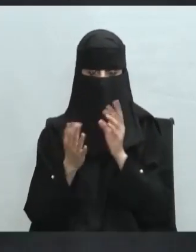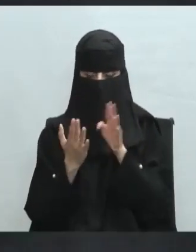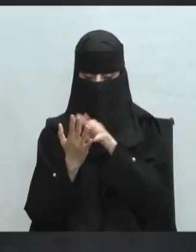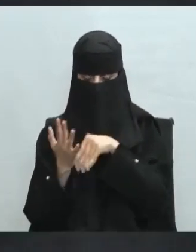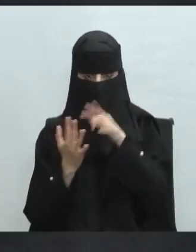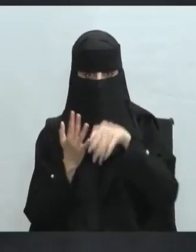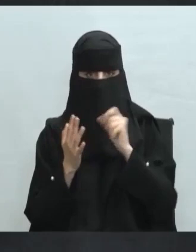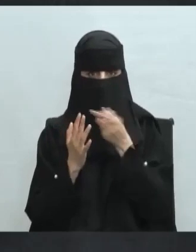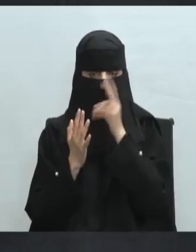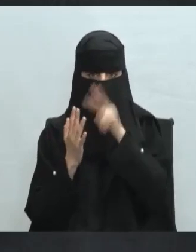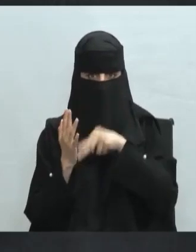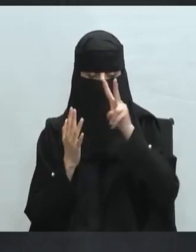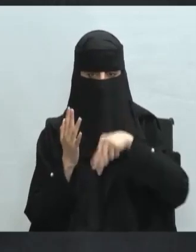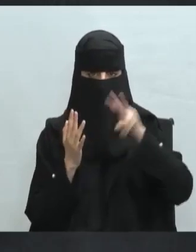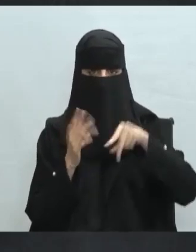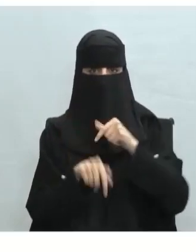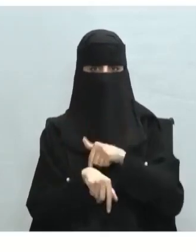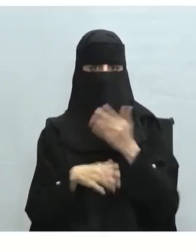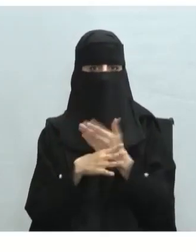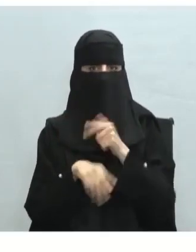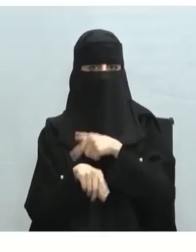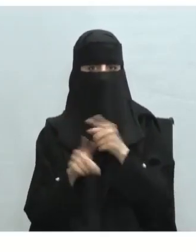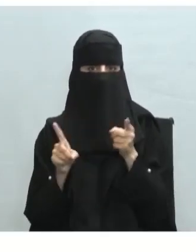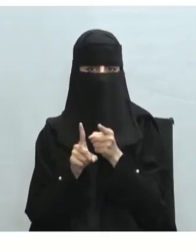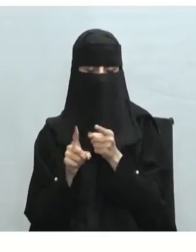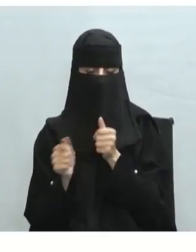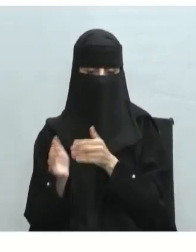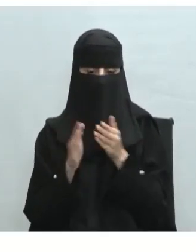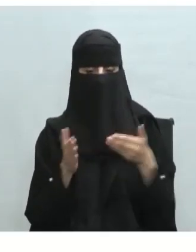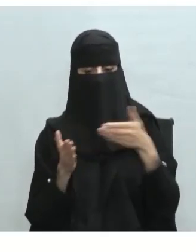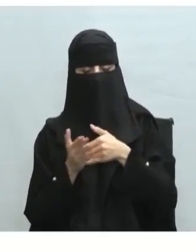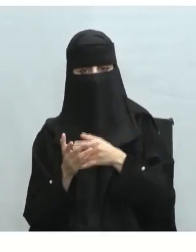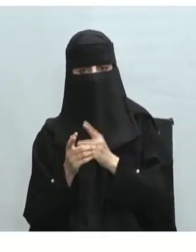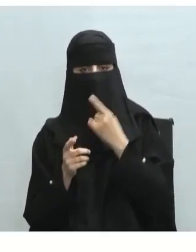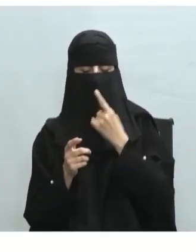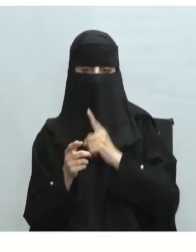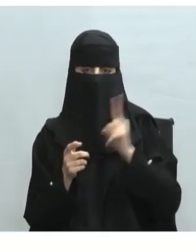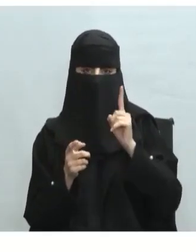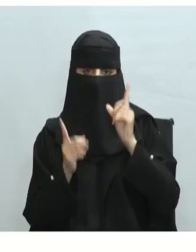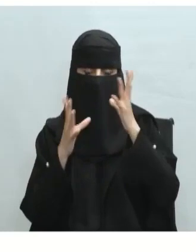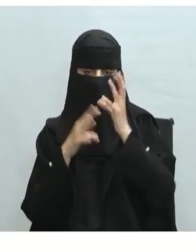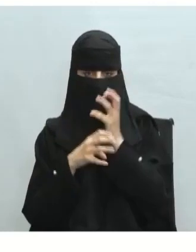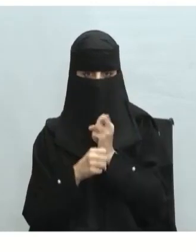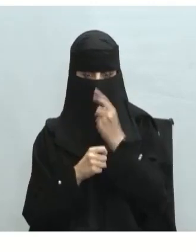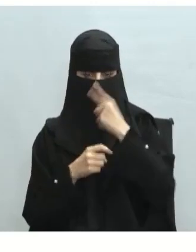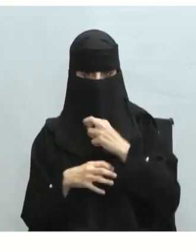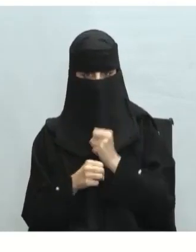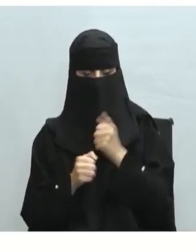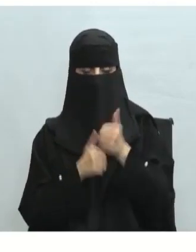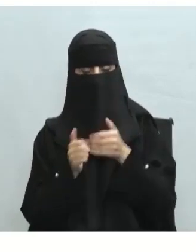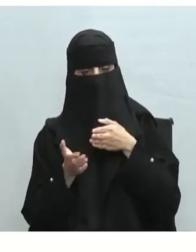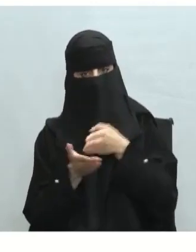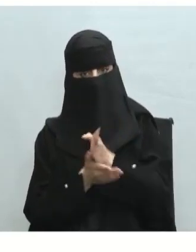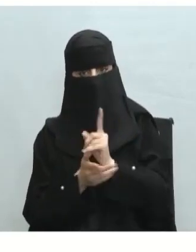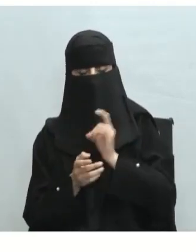تفصيليه اقرا فصول قراءه شامله بعد ذلك توكل على الله وحافظ على هدوئك وادخل الاختبار